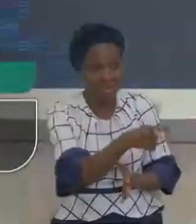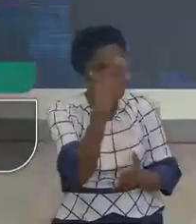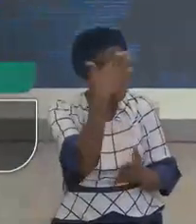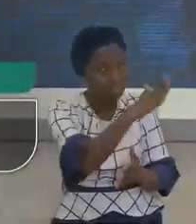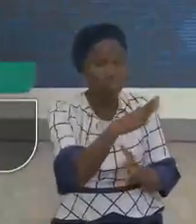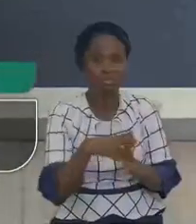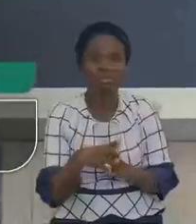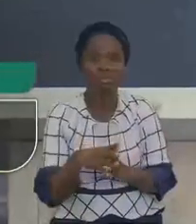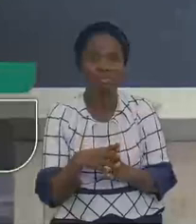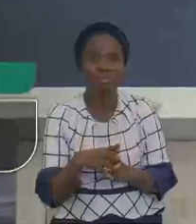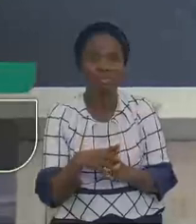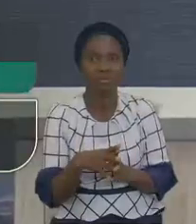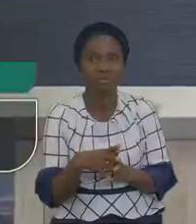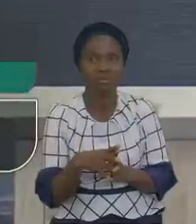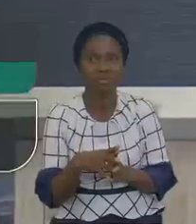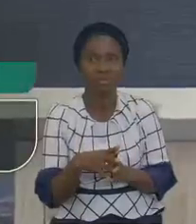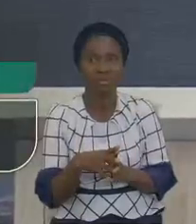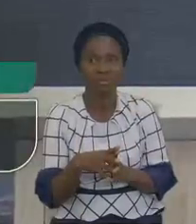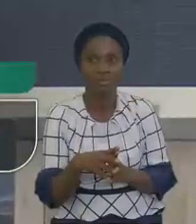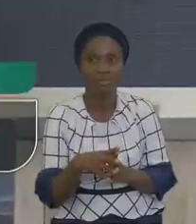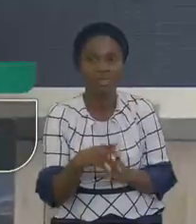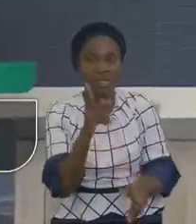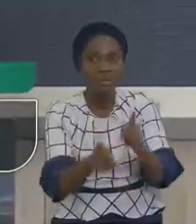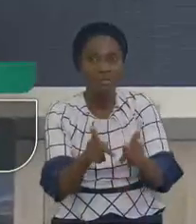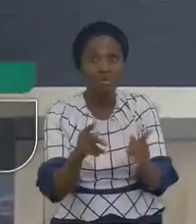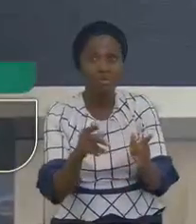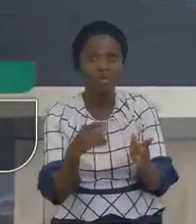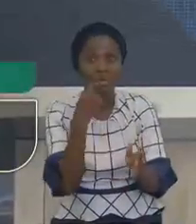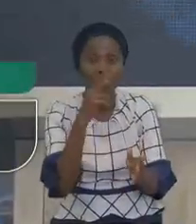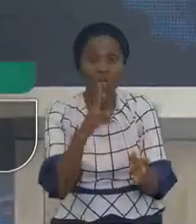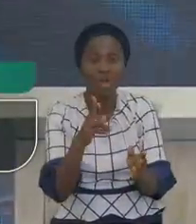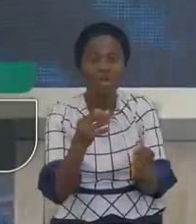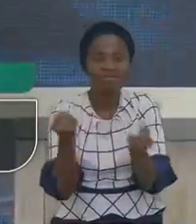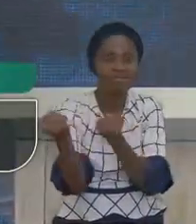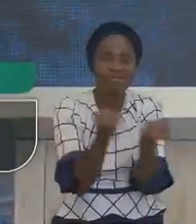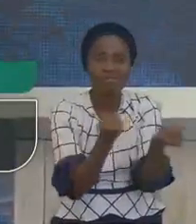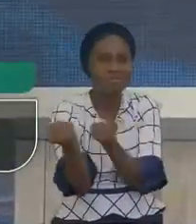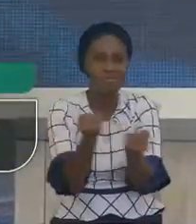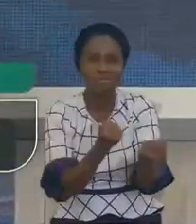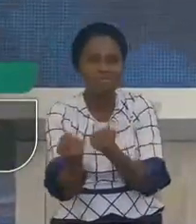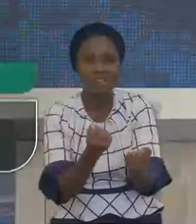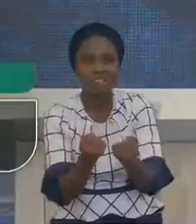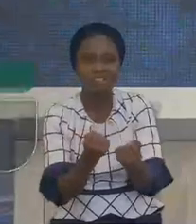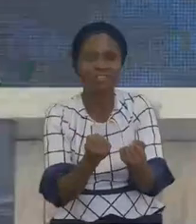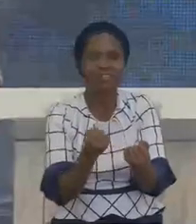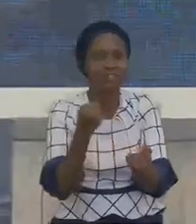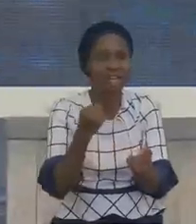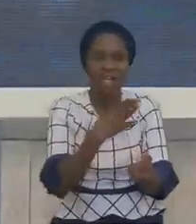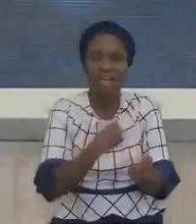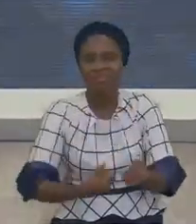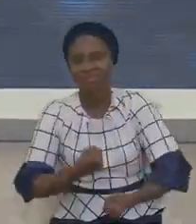Ceux qui se bagarrent, qui disputent pour quelque chose de plus grand dans ce monde, ils ne connaissent pas la voie de la